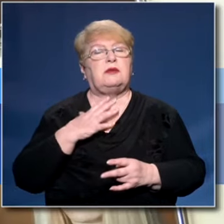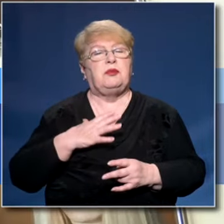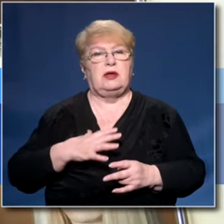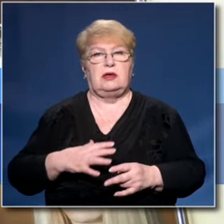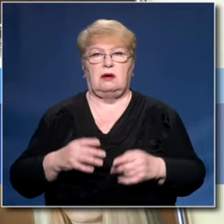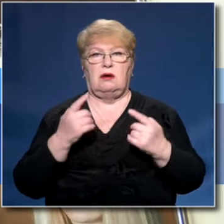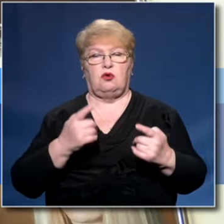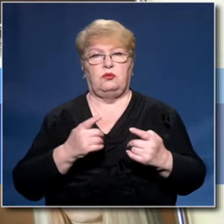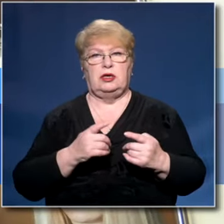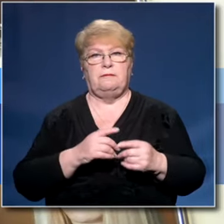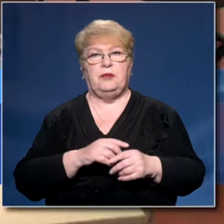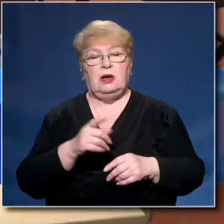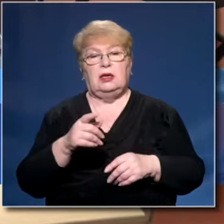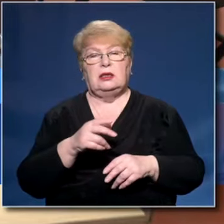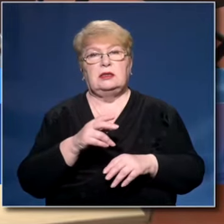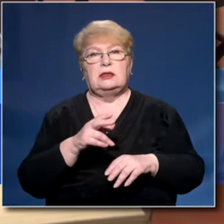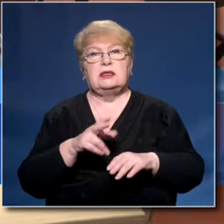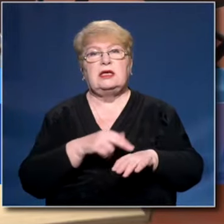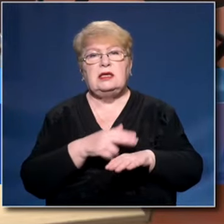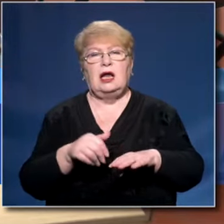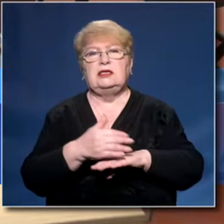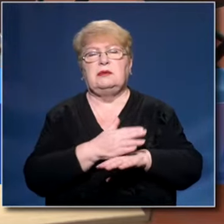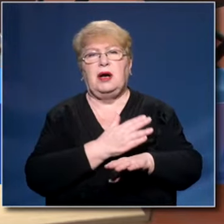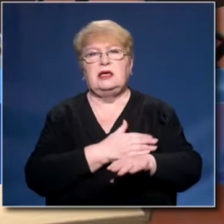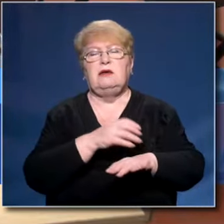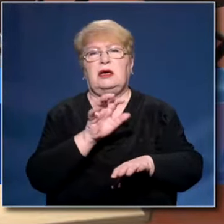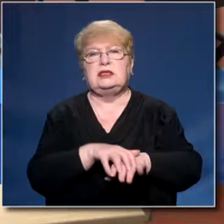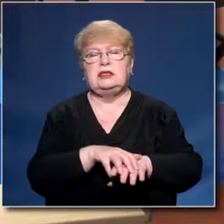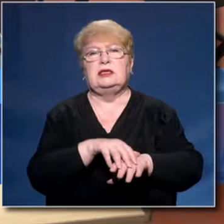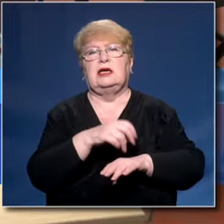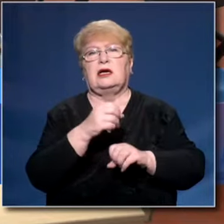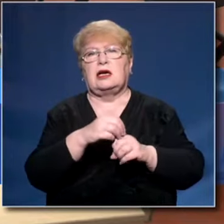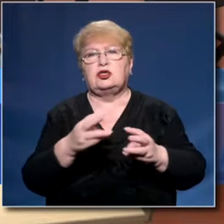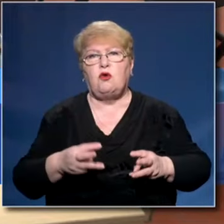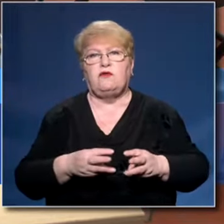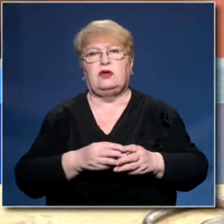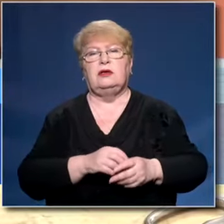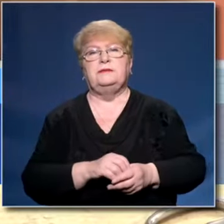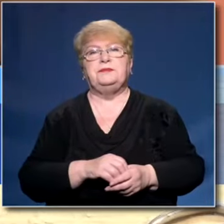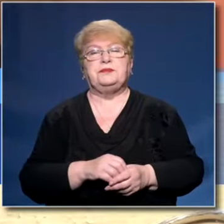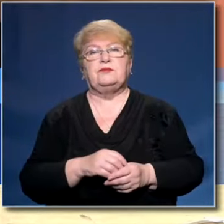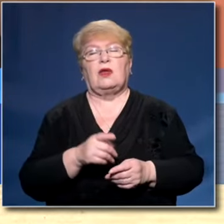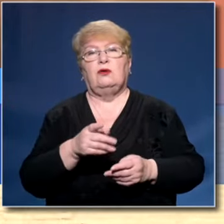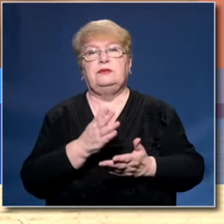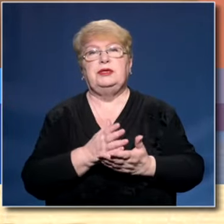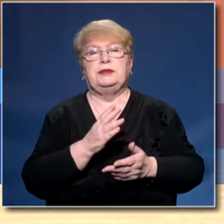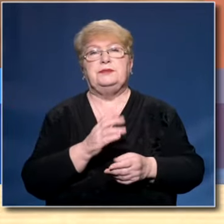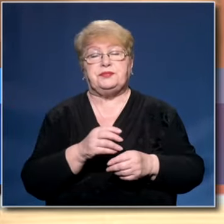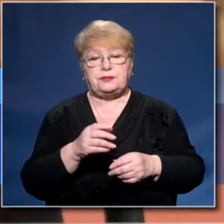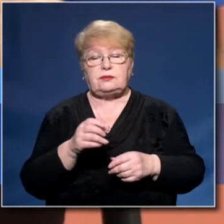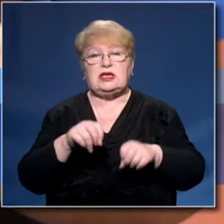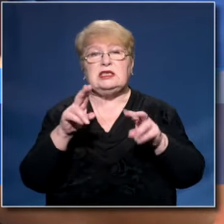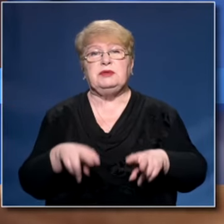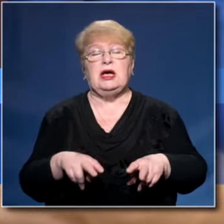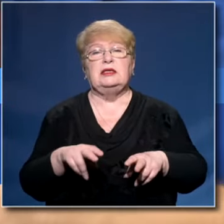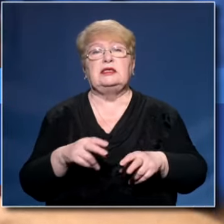прохождение обучения в Минске сандали кроссовки ботинки и сапоги самый востребованный список с которым имеет дело Антон А специальности